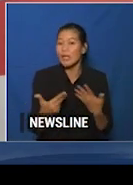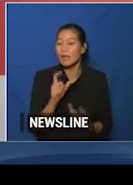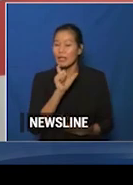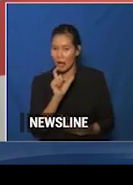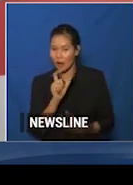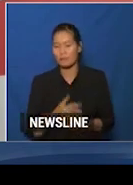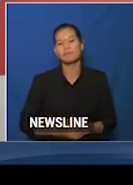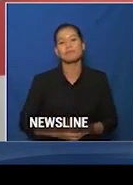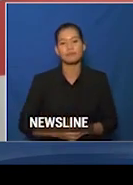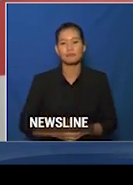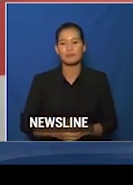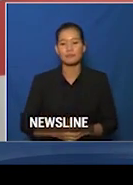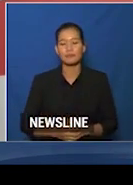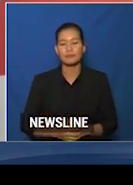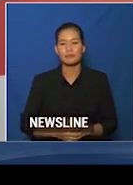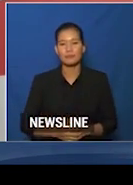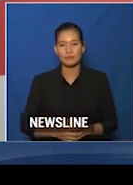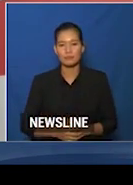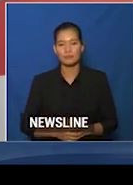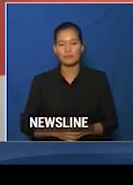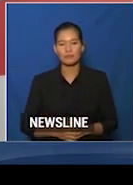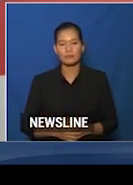solution beberapa